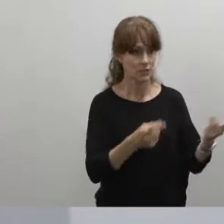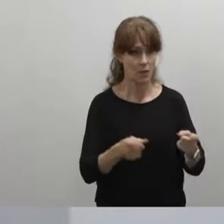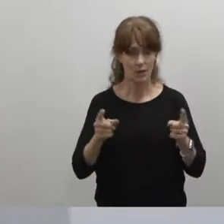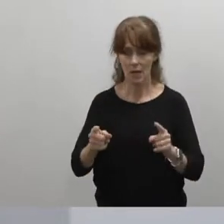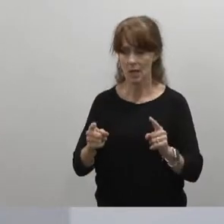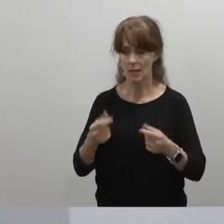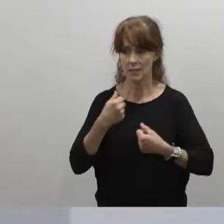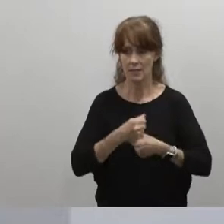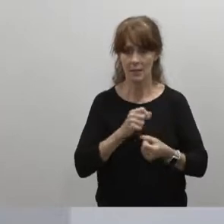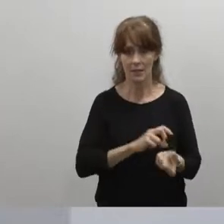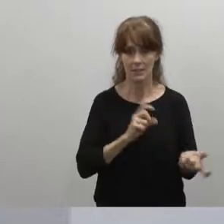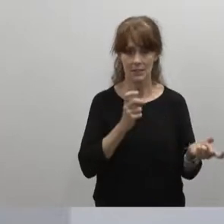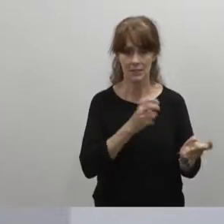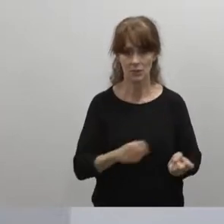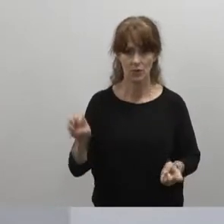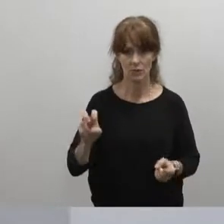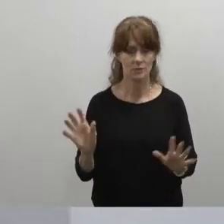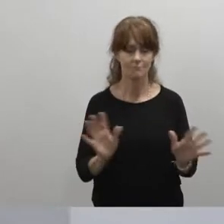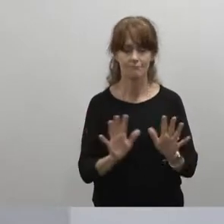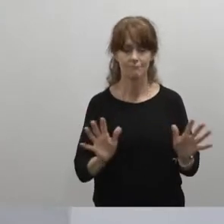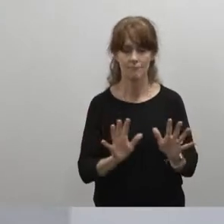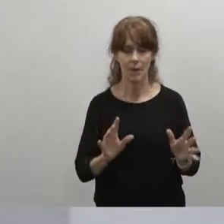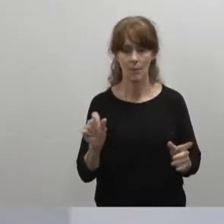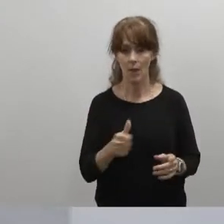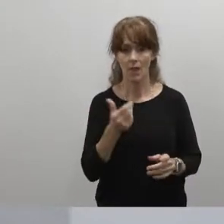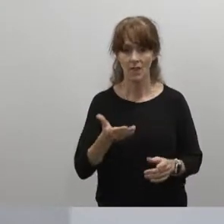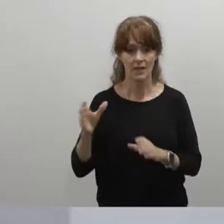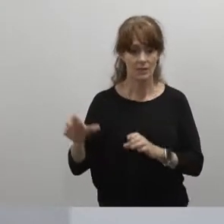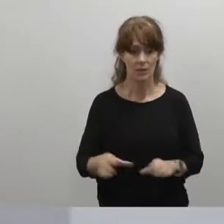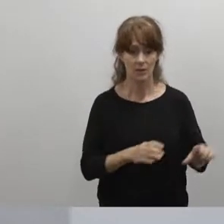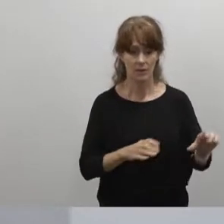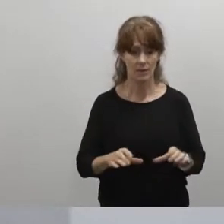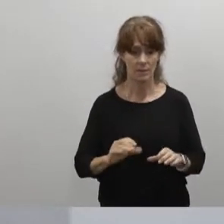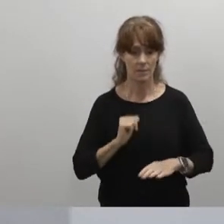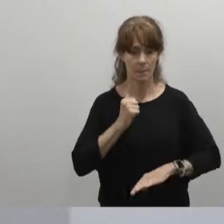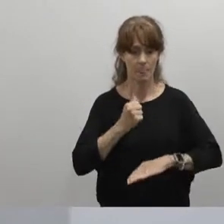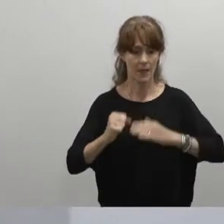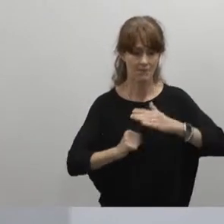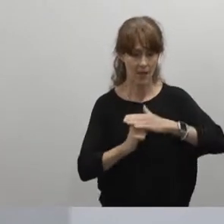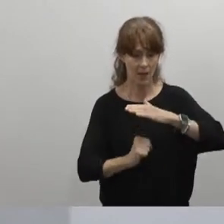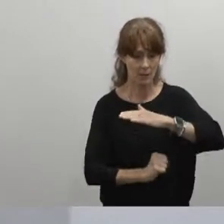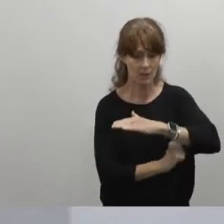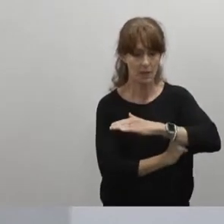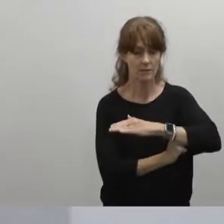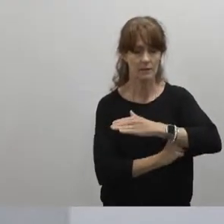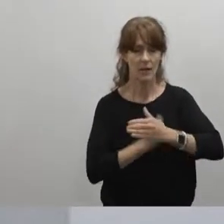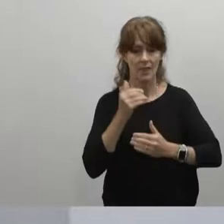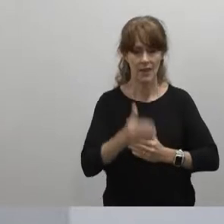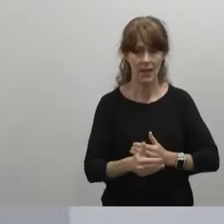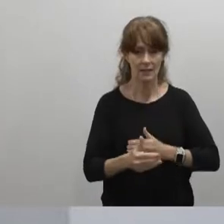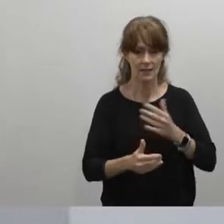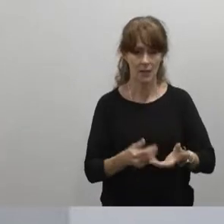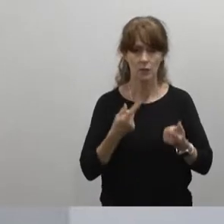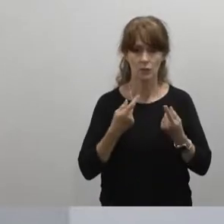rộng chăm nơi bò đồng miên bần to thật tiên bần ta đưa chìa kịch ca nghiệp xây đại dương bàn thuơ